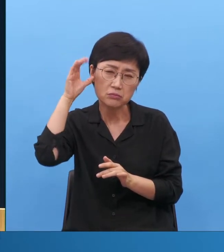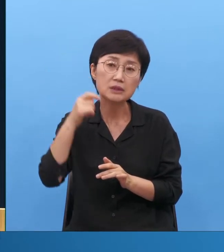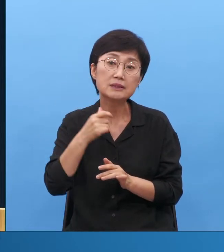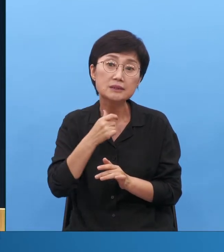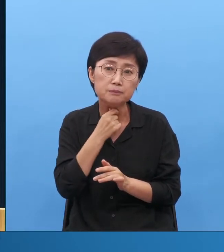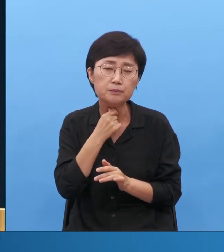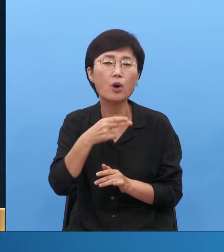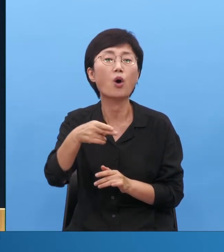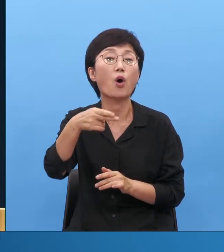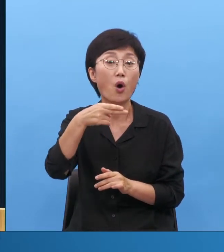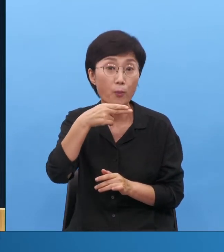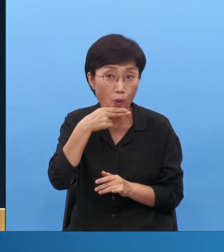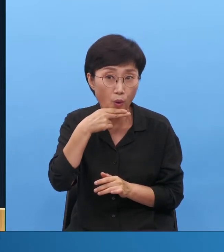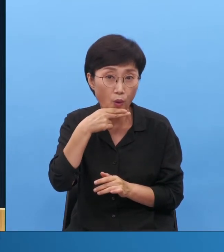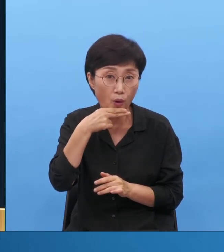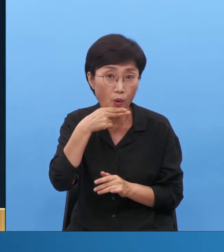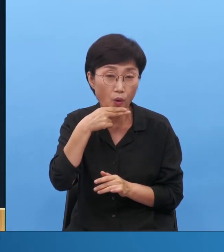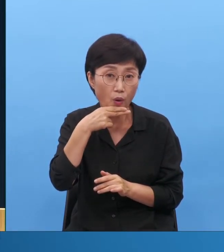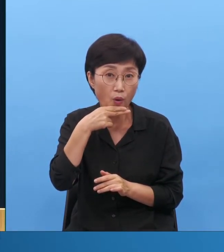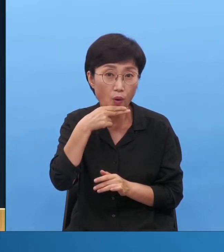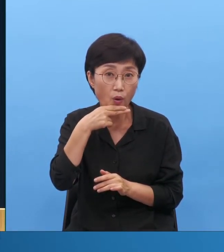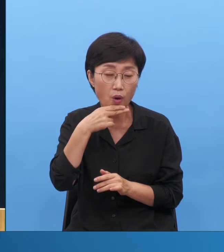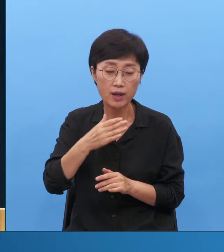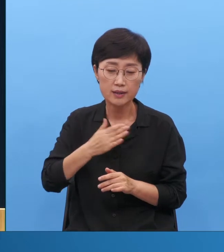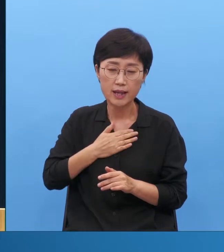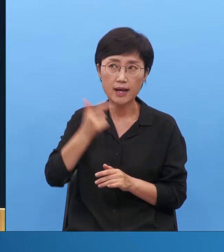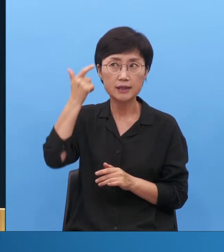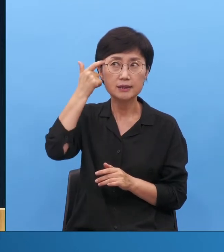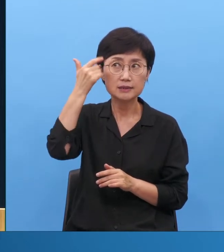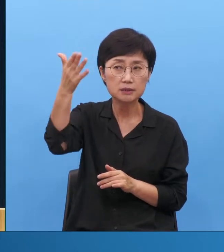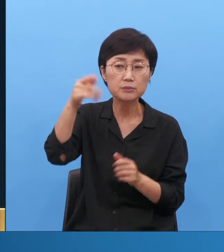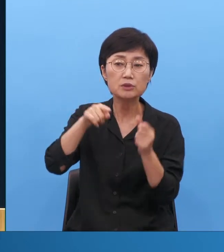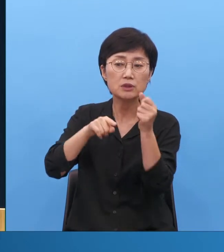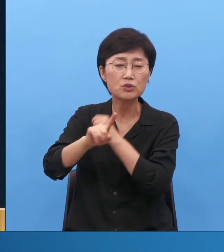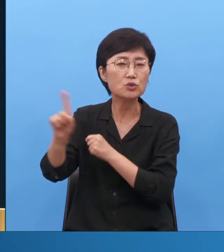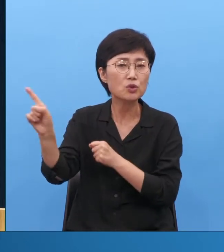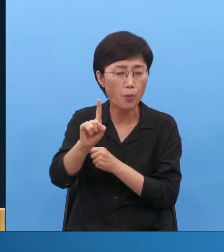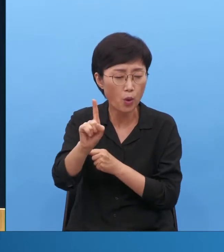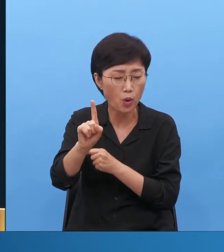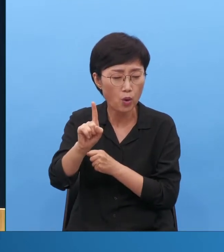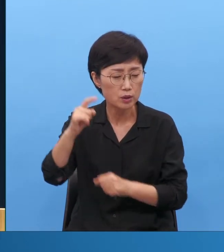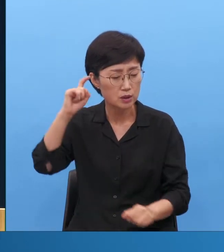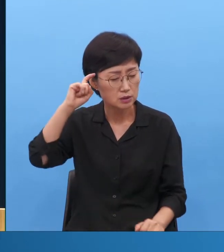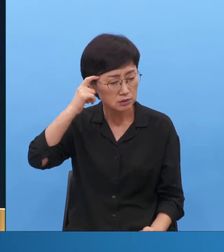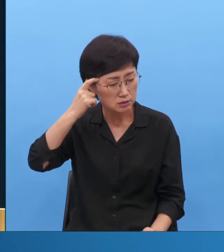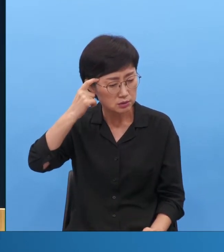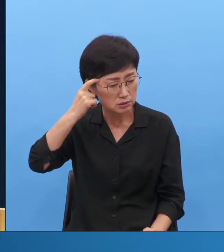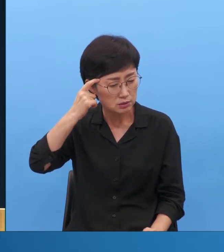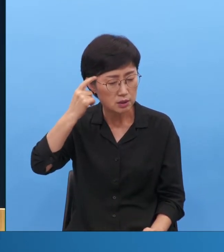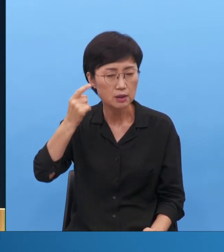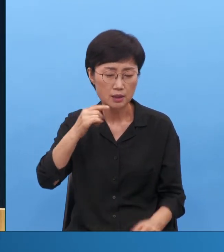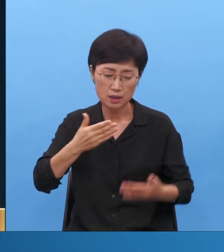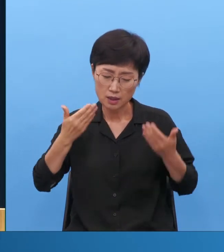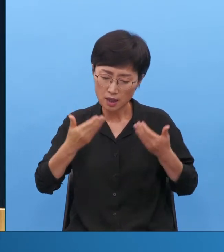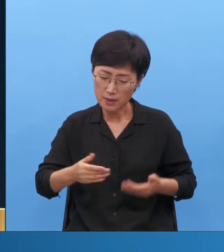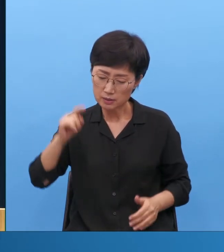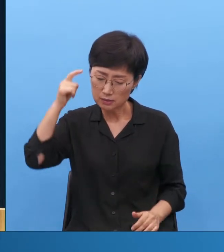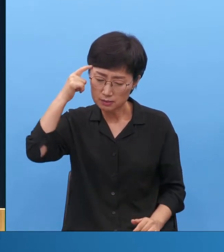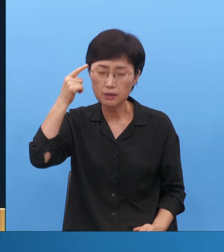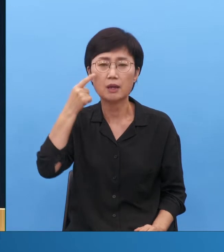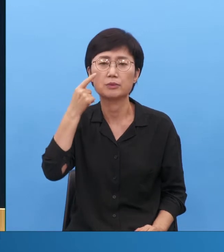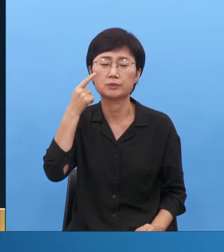게 아니고 그 질문을 자기는 한 게 아니에요. We're not trying to listen to the genuine things of Jesus. It's not that he didn't understand these words. This was not the